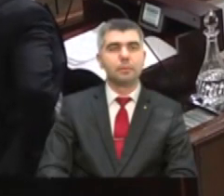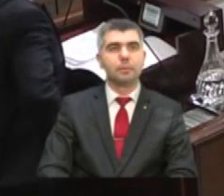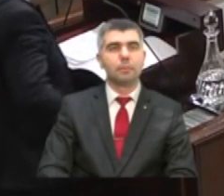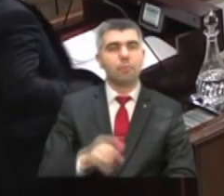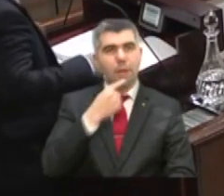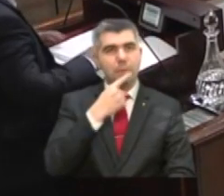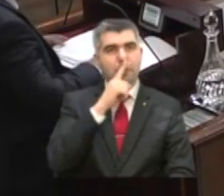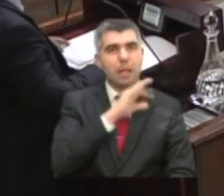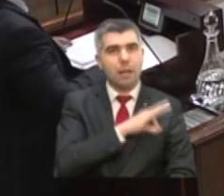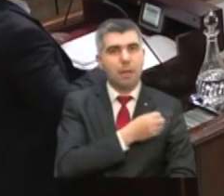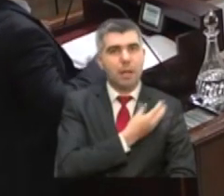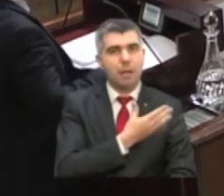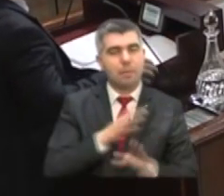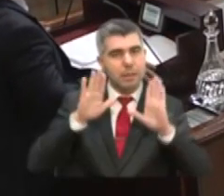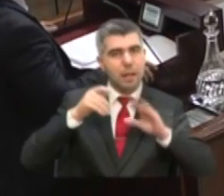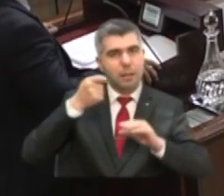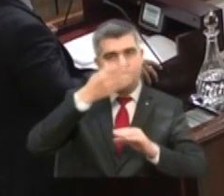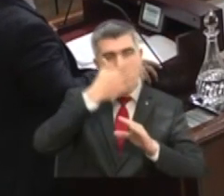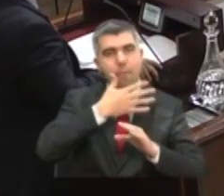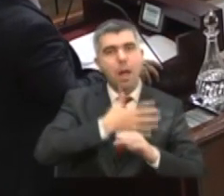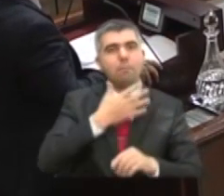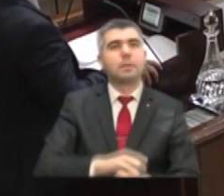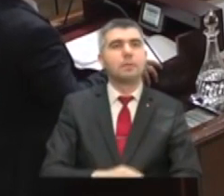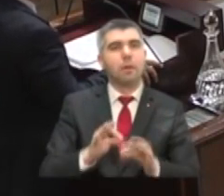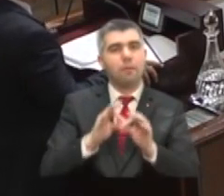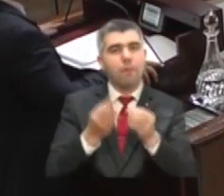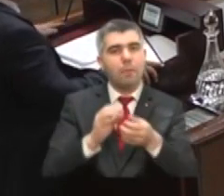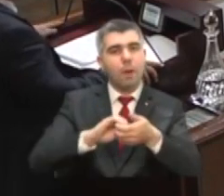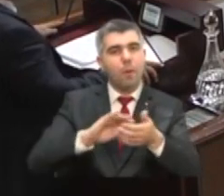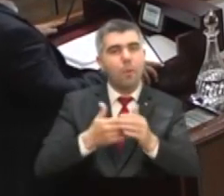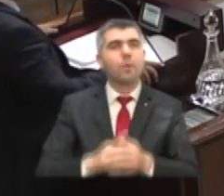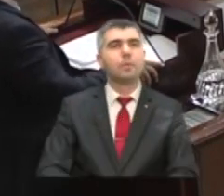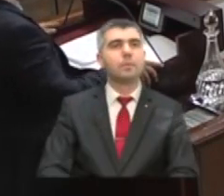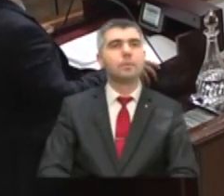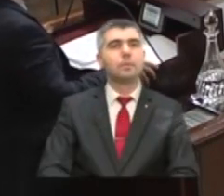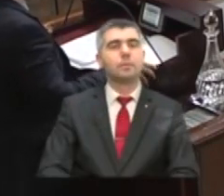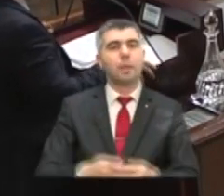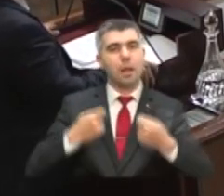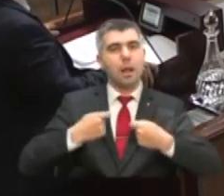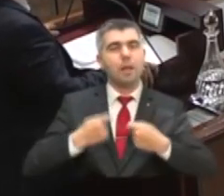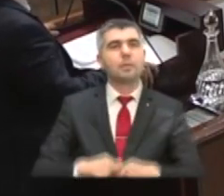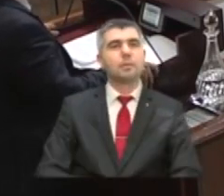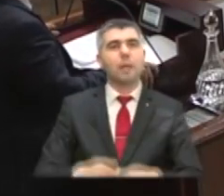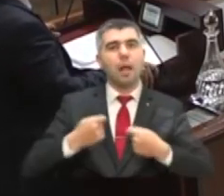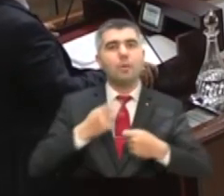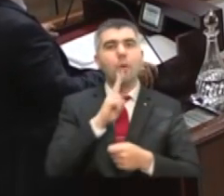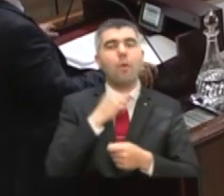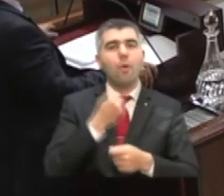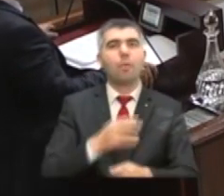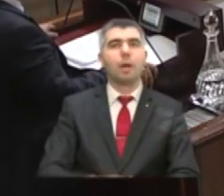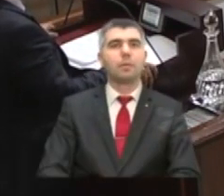بسم الله الرحمن الرحيم، الصلاة والسلام على أشرف المرسلين وعلى آله وصحبه. السيد الرئيس، السيد رئيس الحكومة